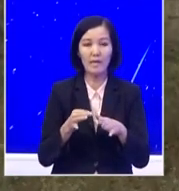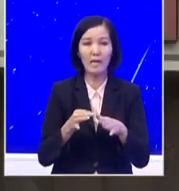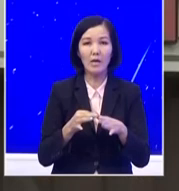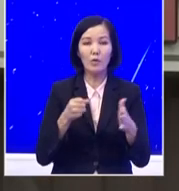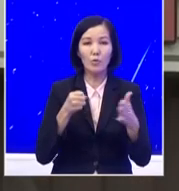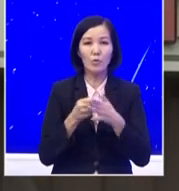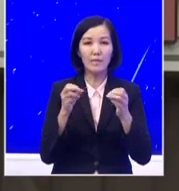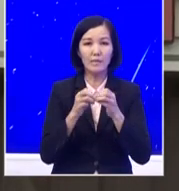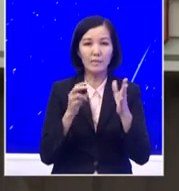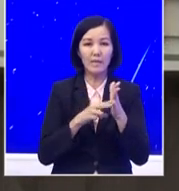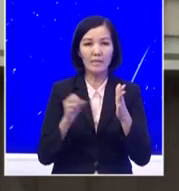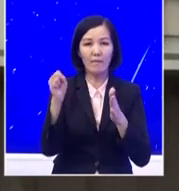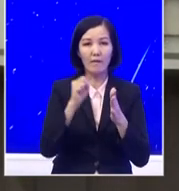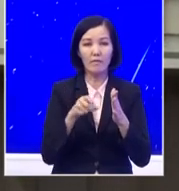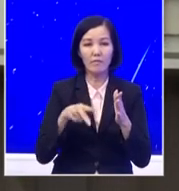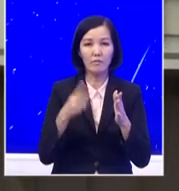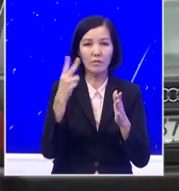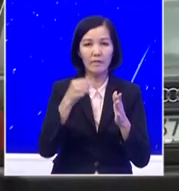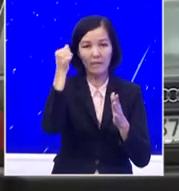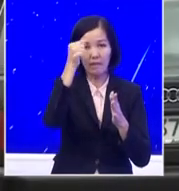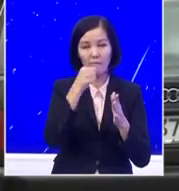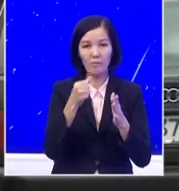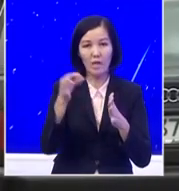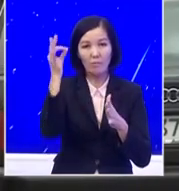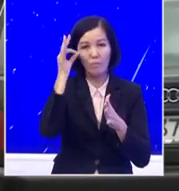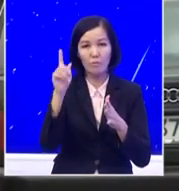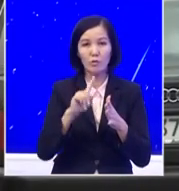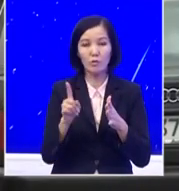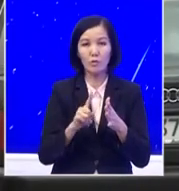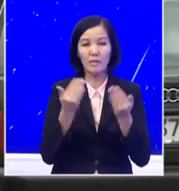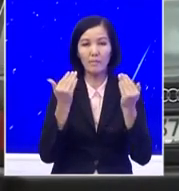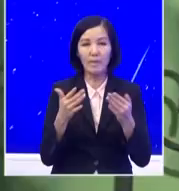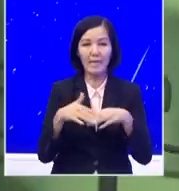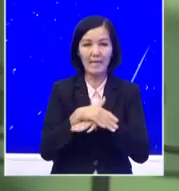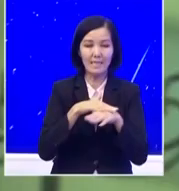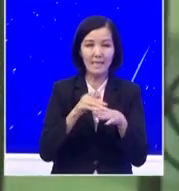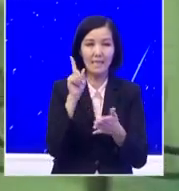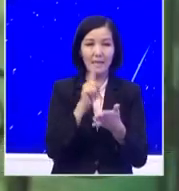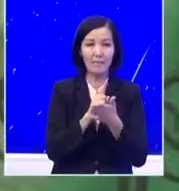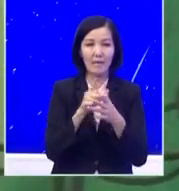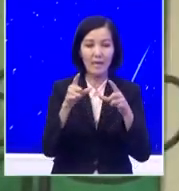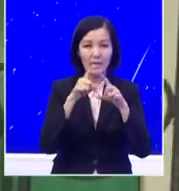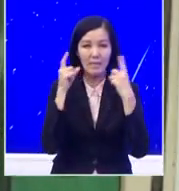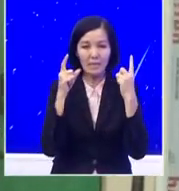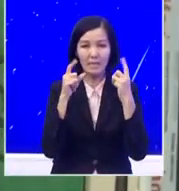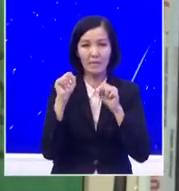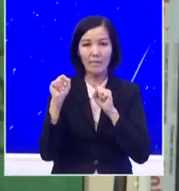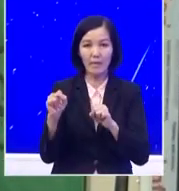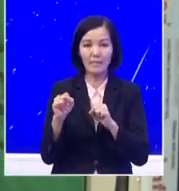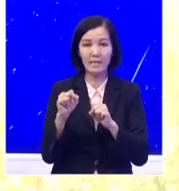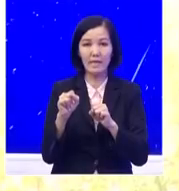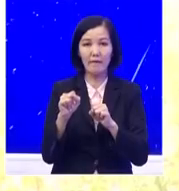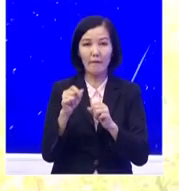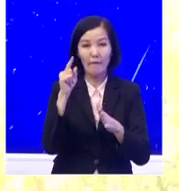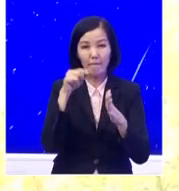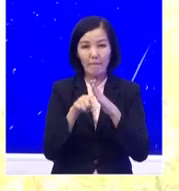действовать до 17 августа 2020 года. Напомним, что отныне население обязано носить защитные маски не